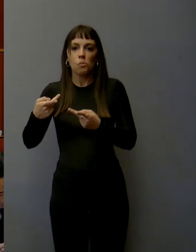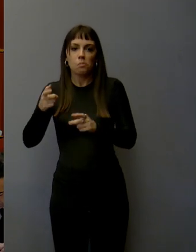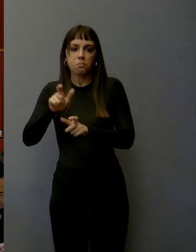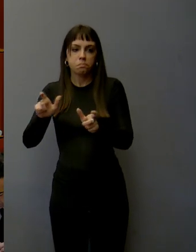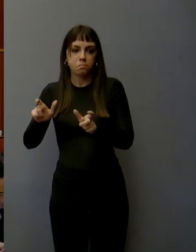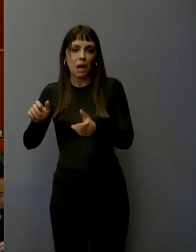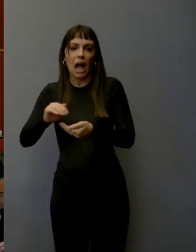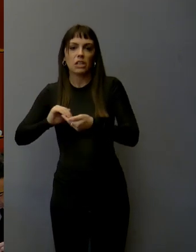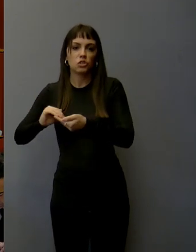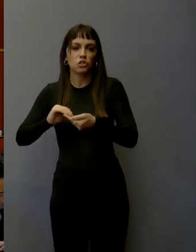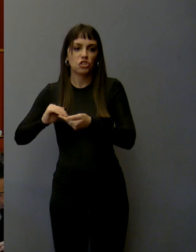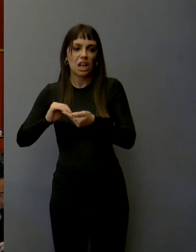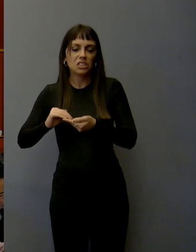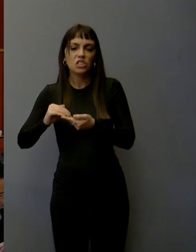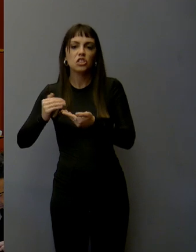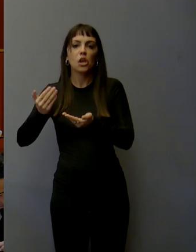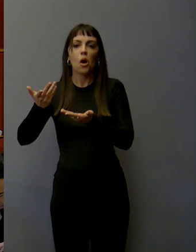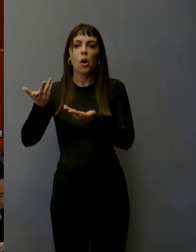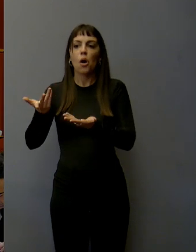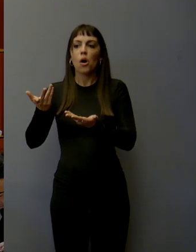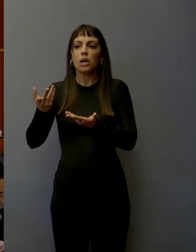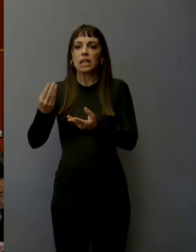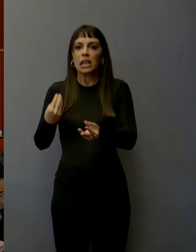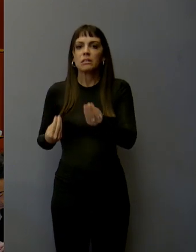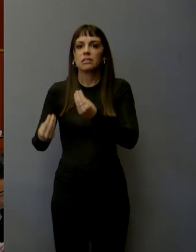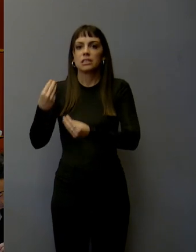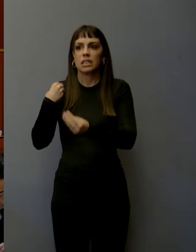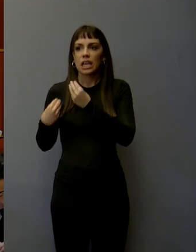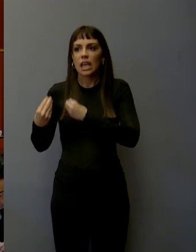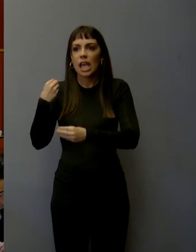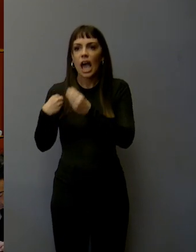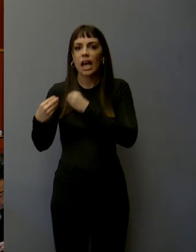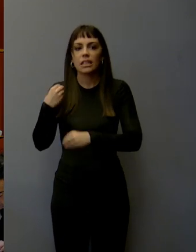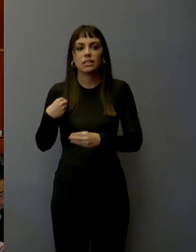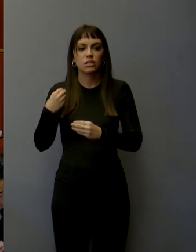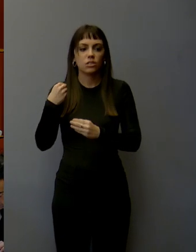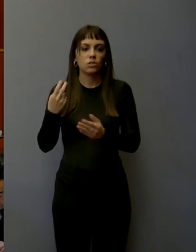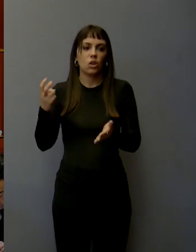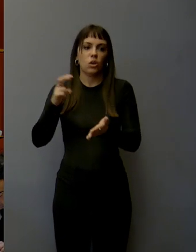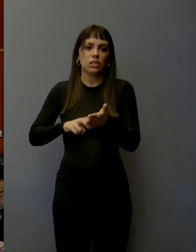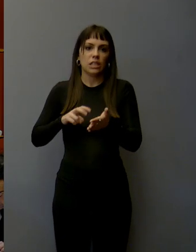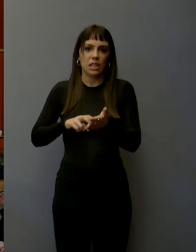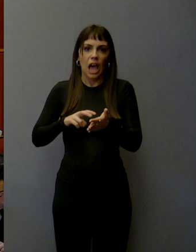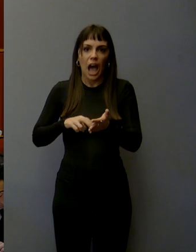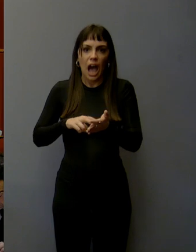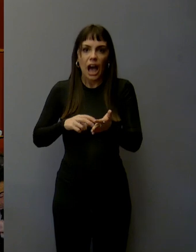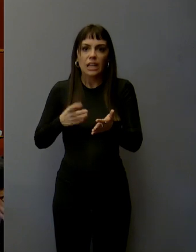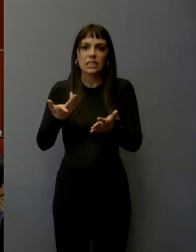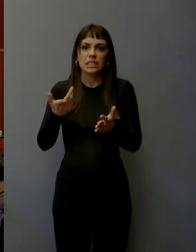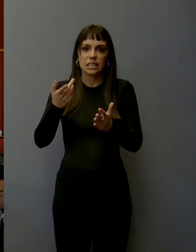delle tante associazioni si sono viste recapitare un costo della Tari esorbitante ora in questo senso